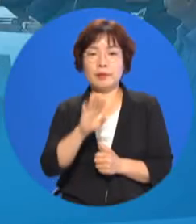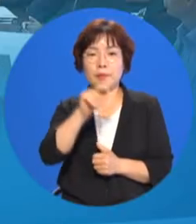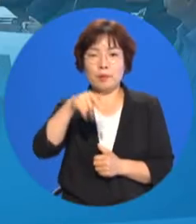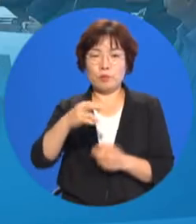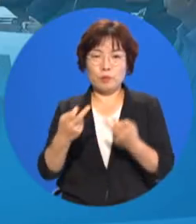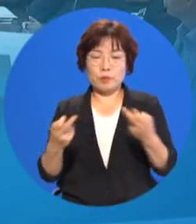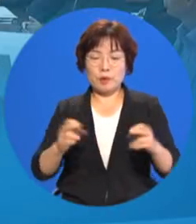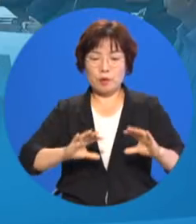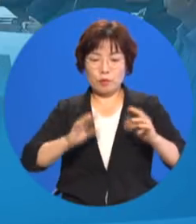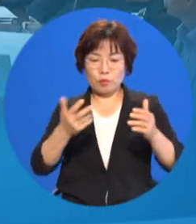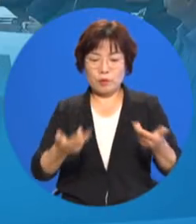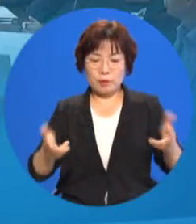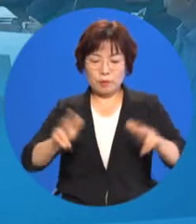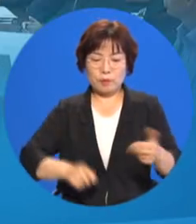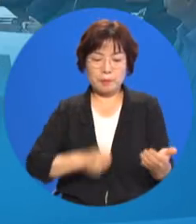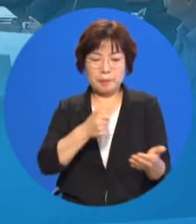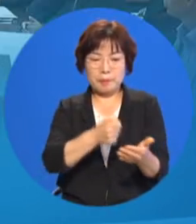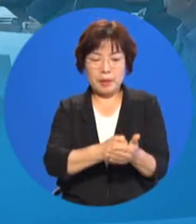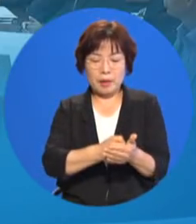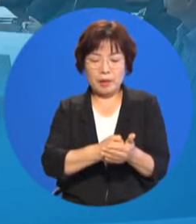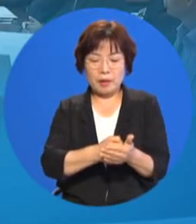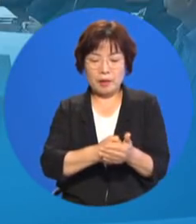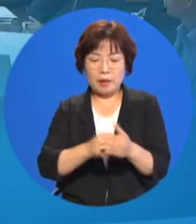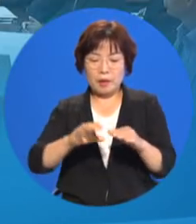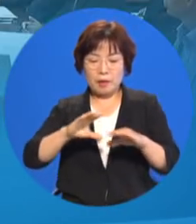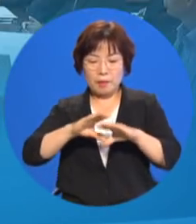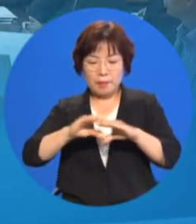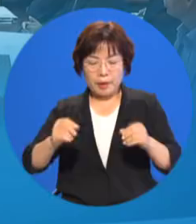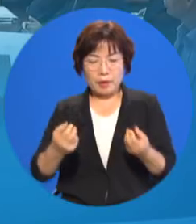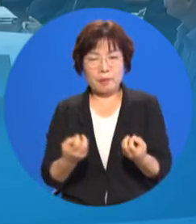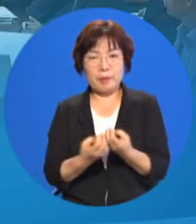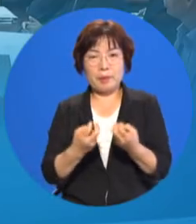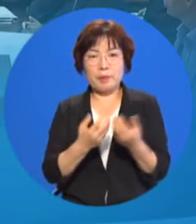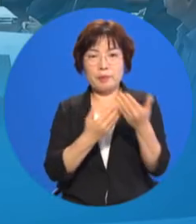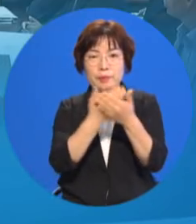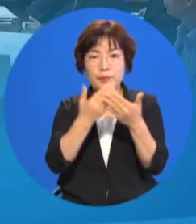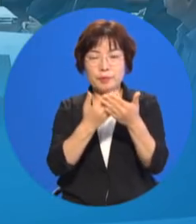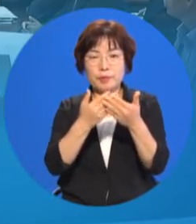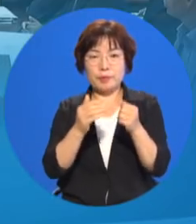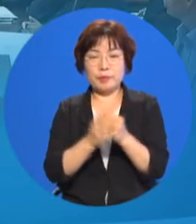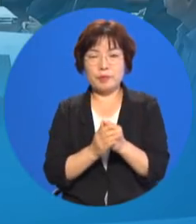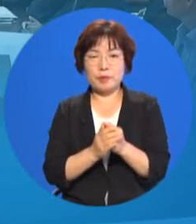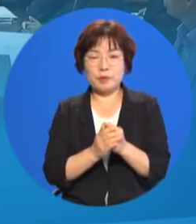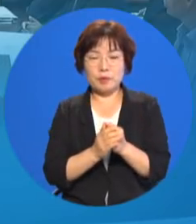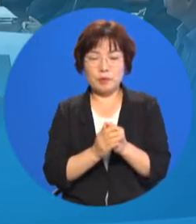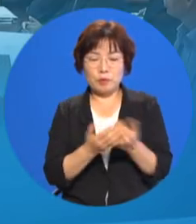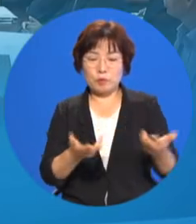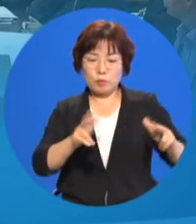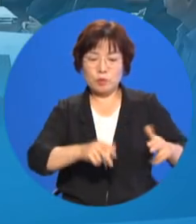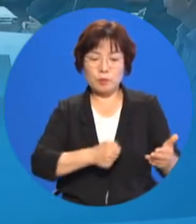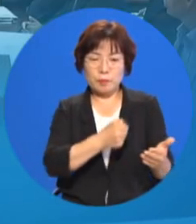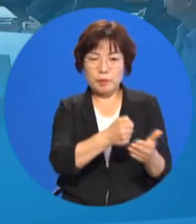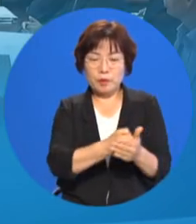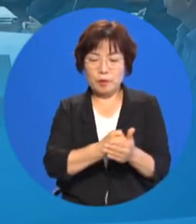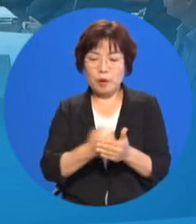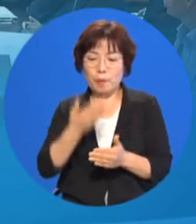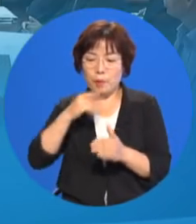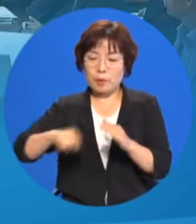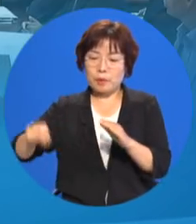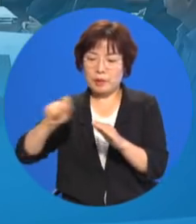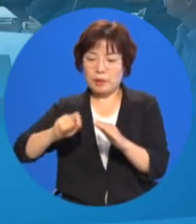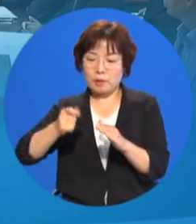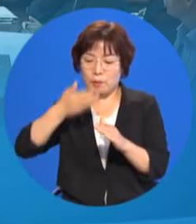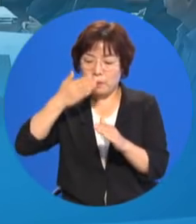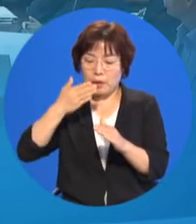백운산 국립공원 지정을 둘러싼 갈등에 해법이 보이지 않고 있습니다. 백운산 보존의 명분과 생존권 보장의